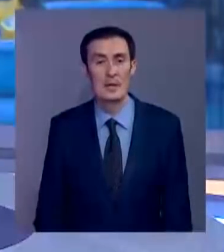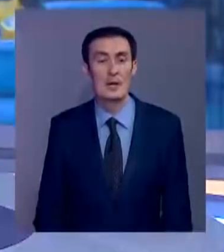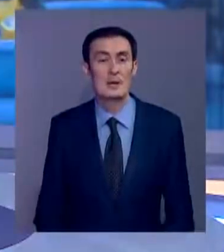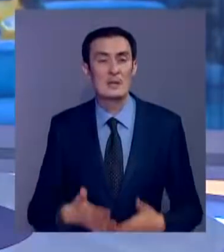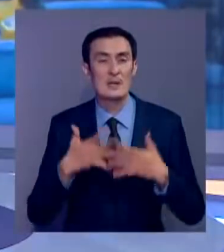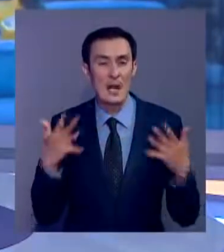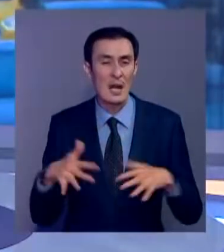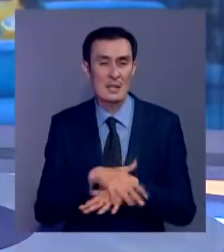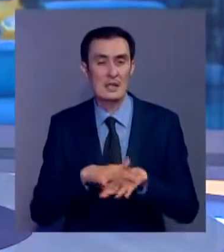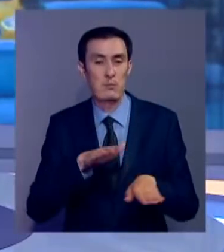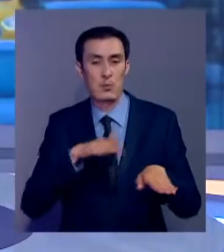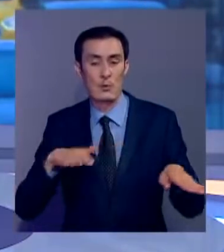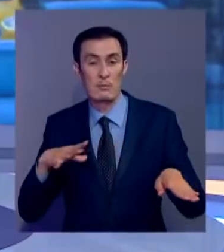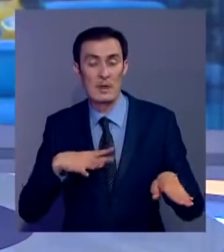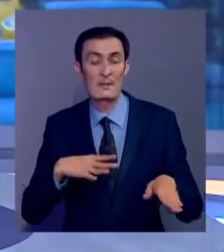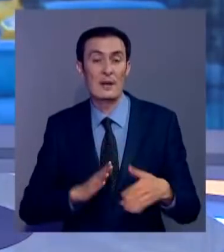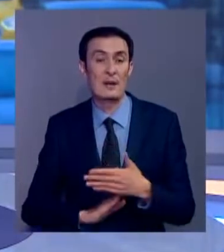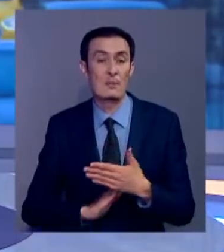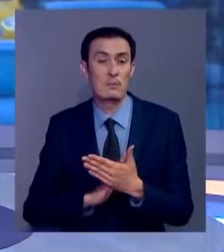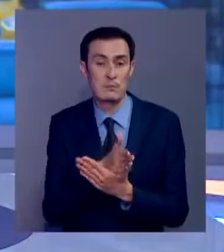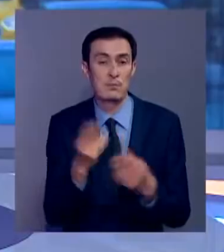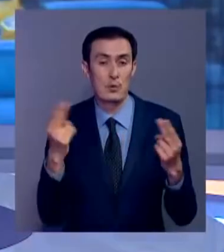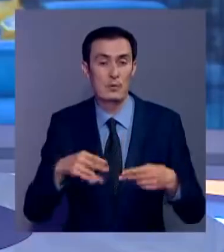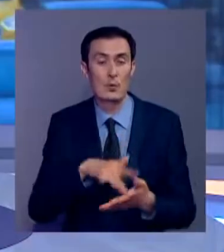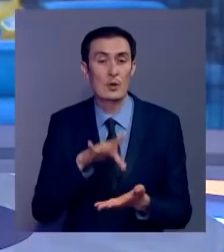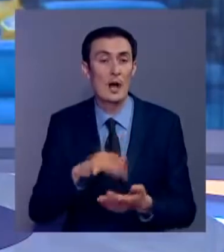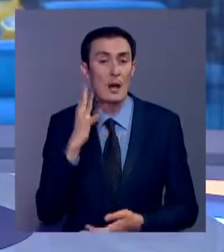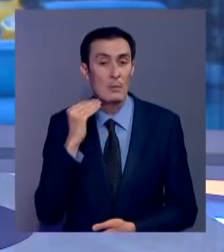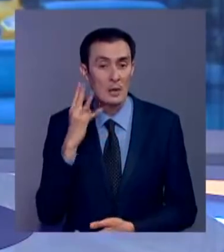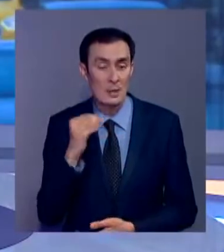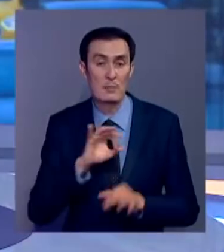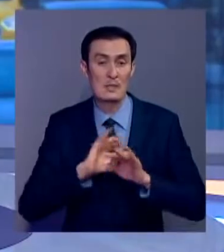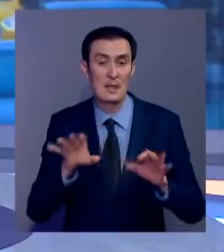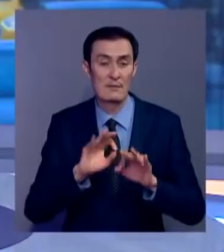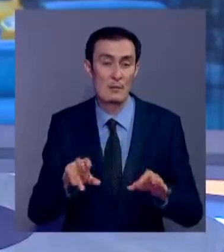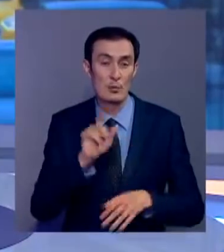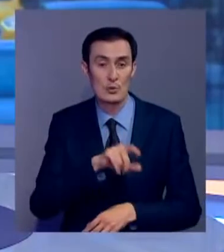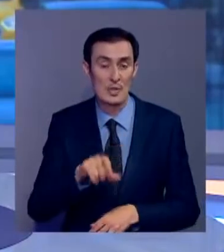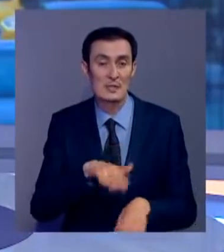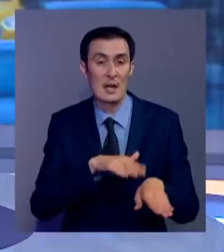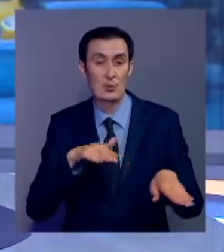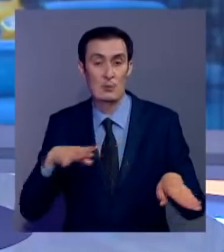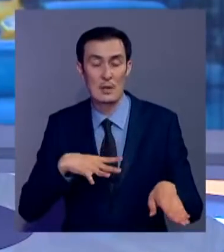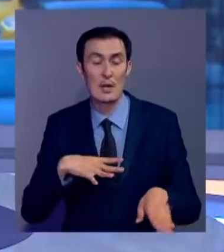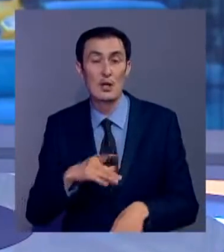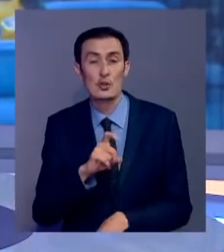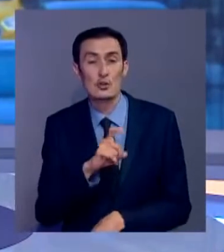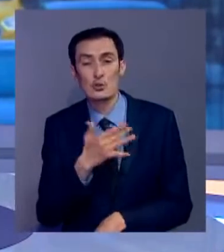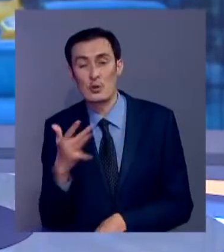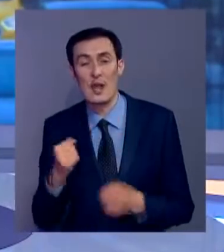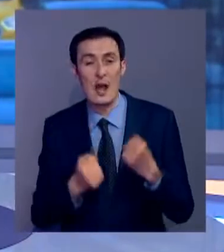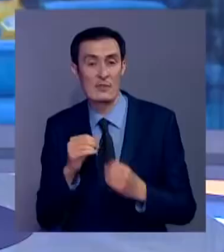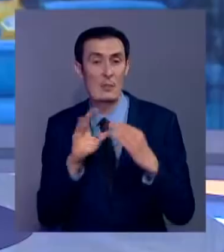Гигантская пробка сегодня образовалась на одном из пропускных пунктов в Алматы. По словам очевидцев, в заторе оказались сотни